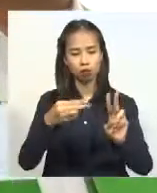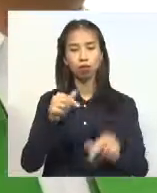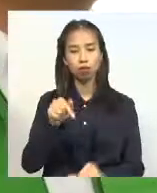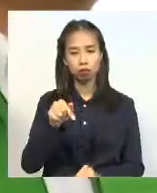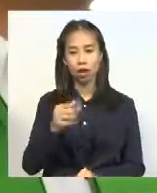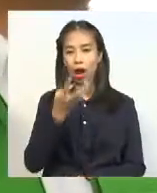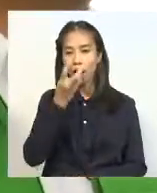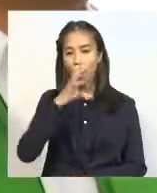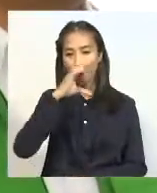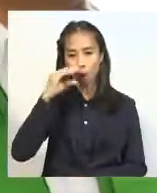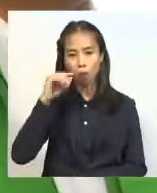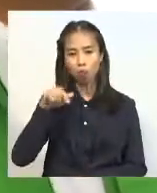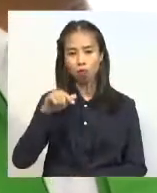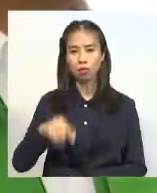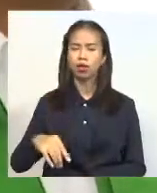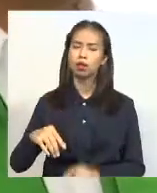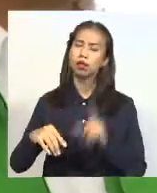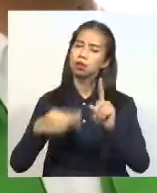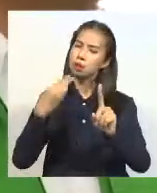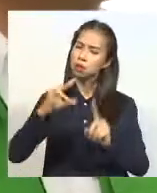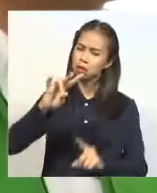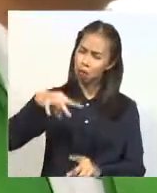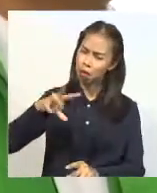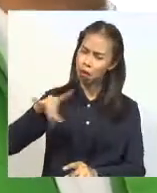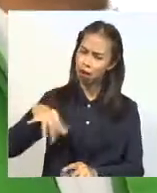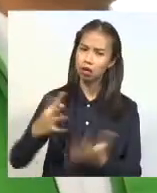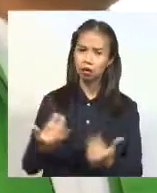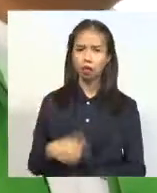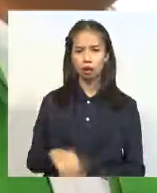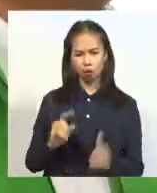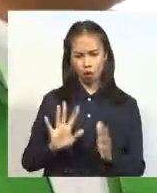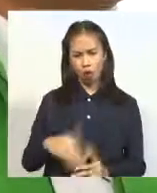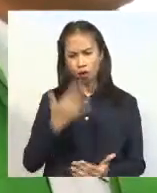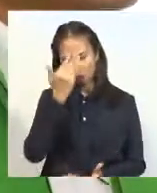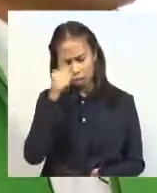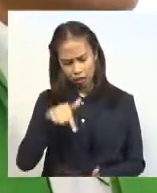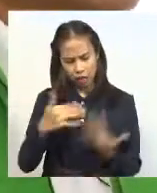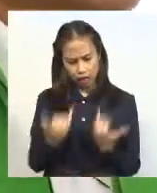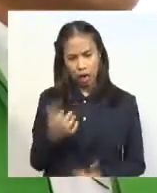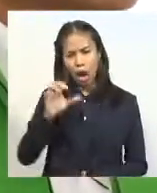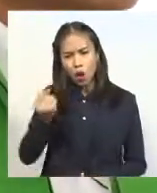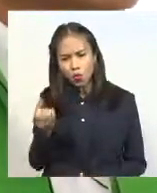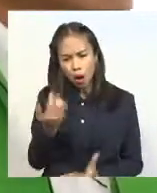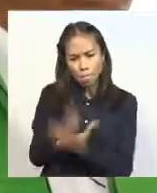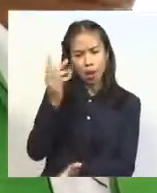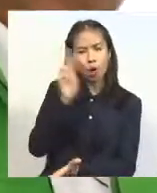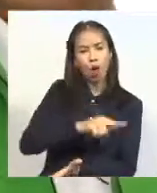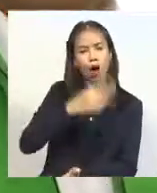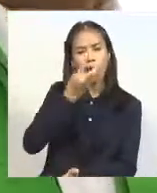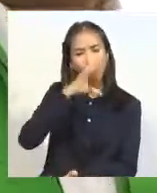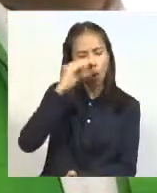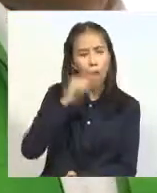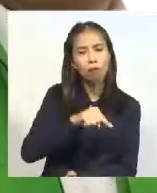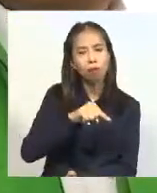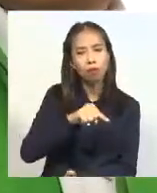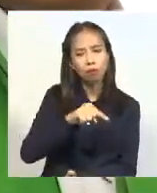าวหอมมะลิก็ 17,000 เป็นครั้งแรกในที่ผมรู้จักข้าวเหนียวราคาแพงของข้าวหอมมะลิลงไปแป๊บหนึ่งมาตอน